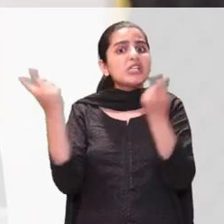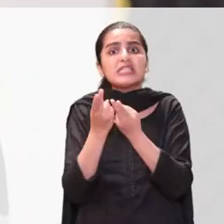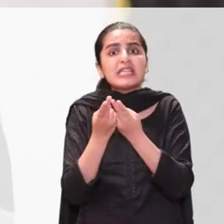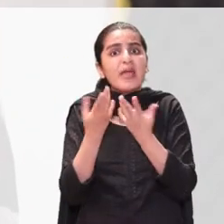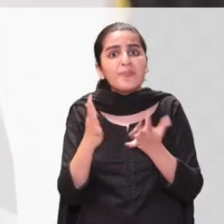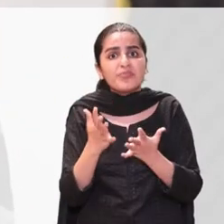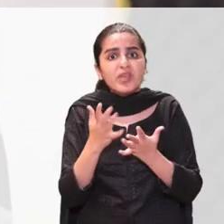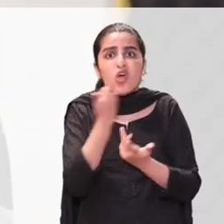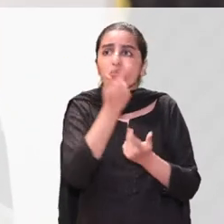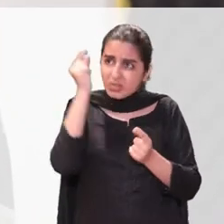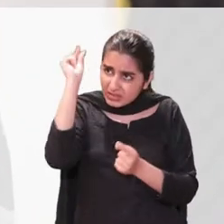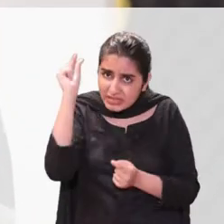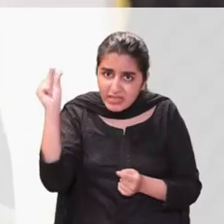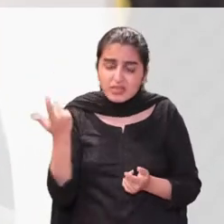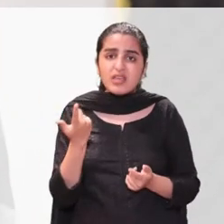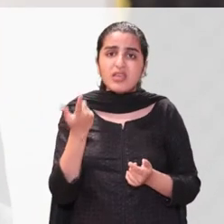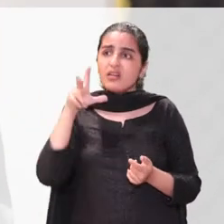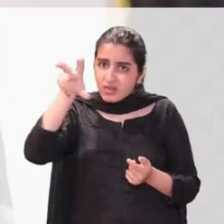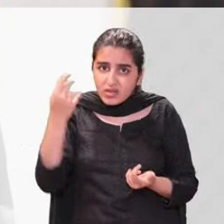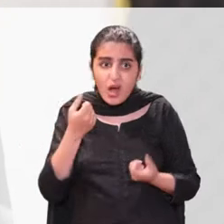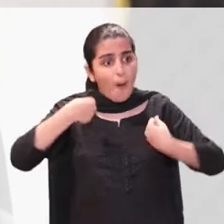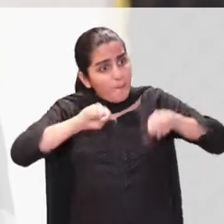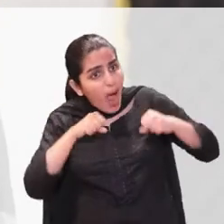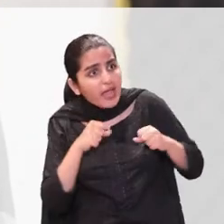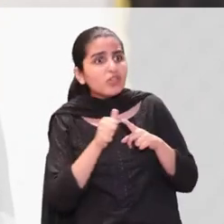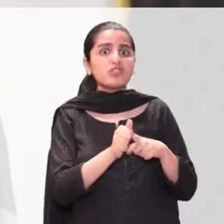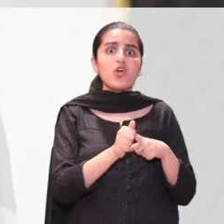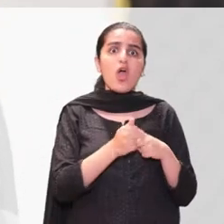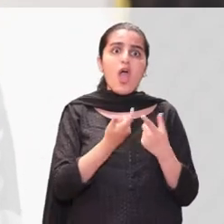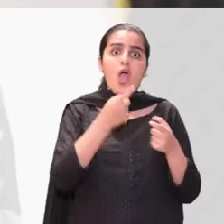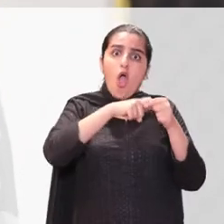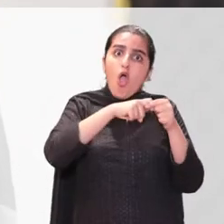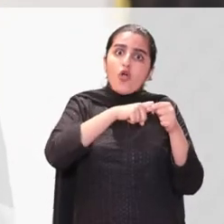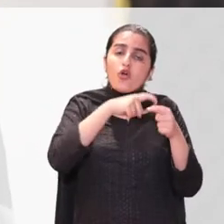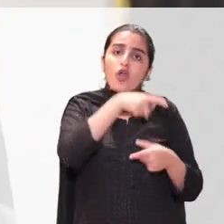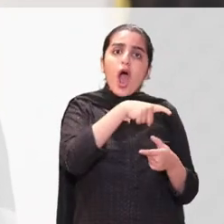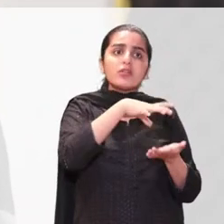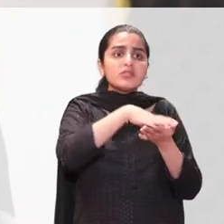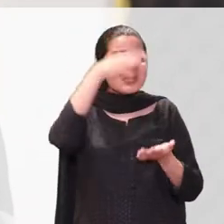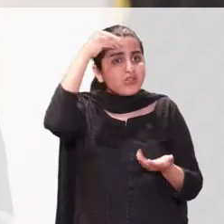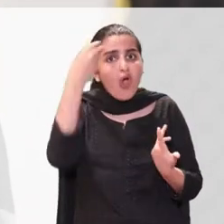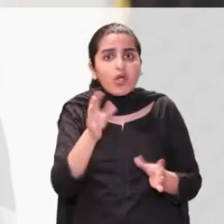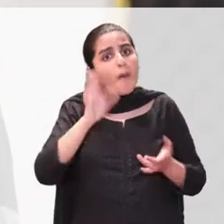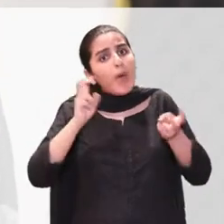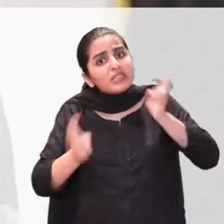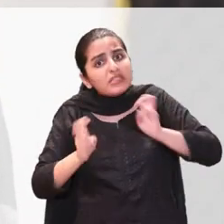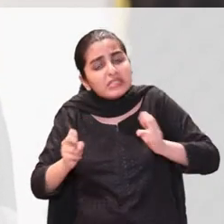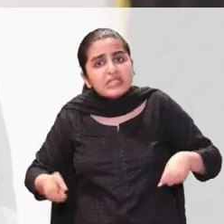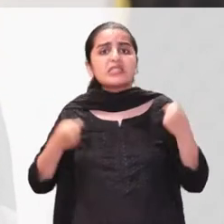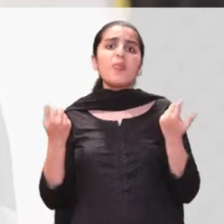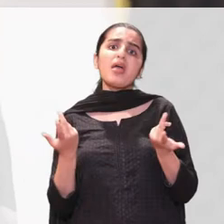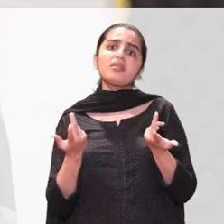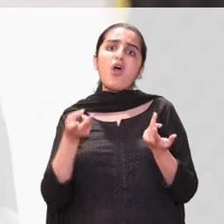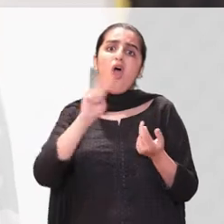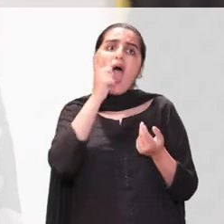नहीं करती तेज आंधी करती हूं पीस कर रही हो बाइक भी नहीं चलाने तो बाइक चलानी है हाफिज-ए-कुरान हो फिर बार जींस पहन के भी जारी हो